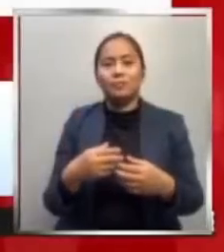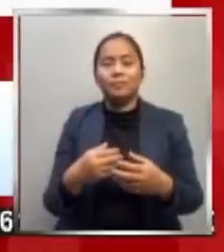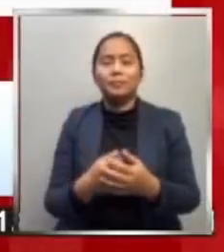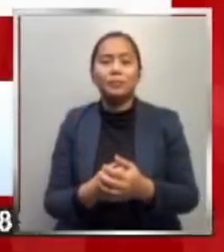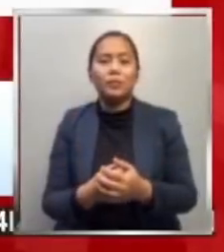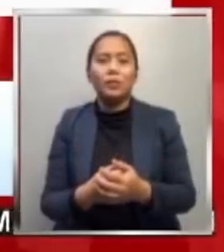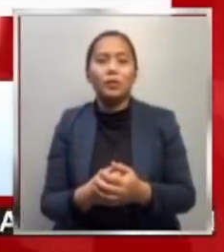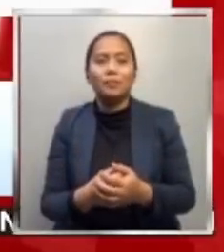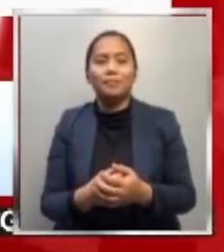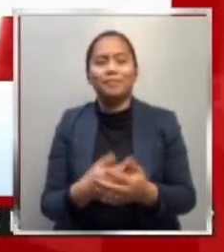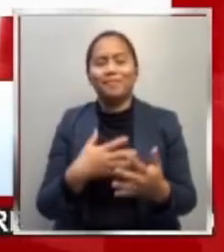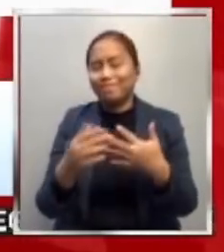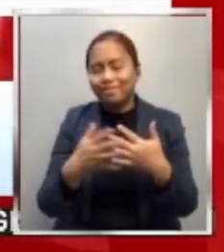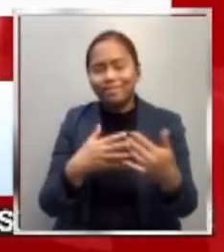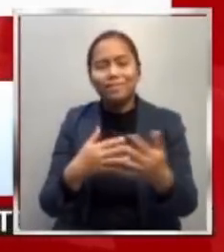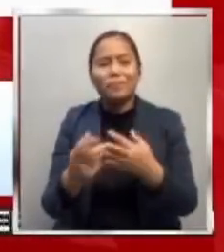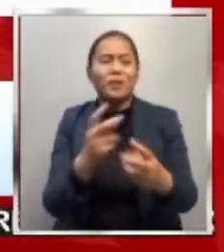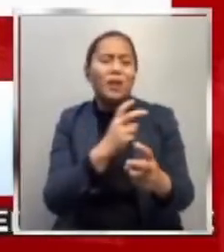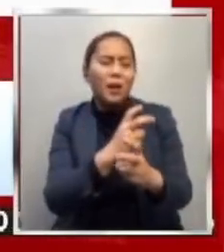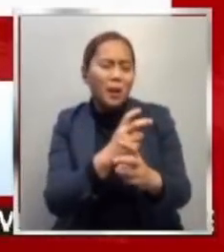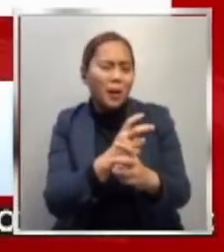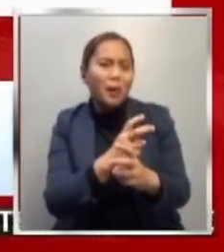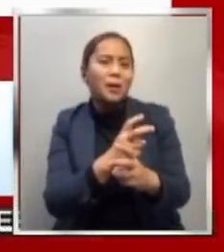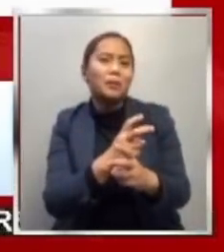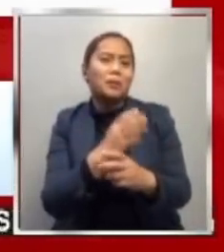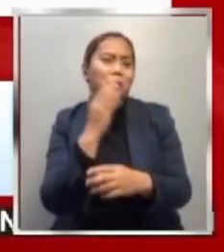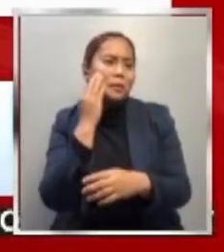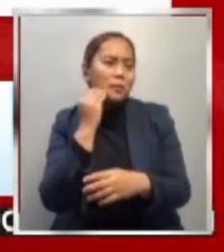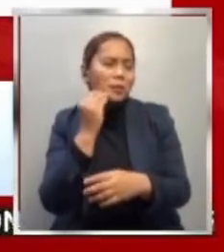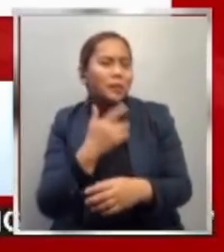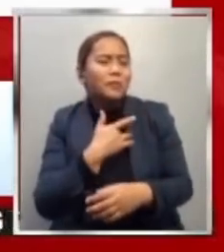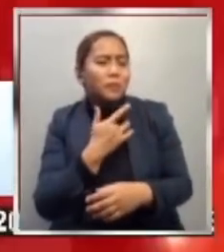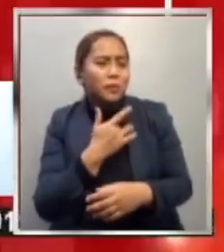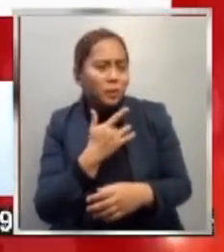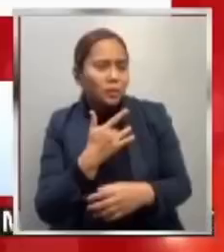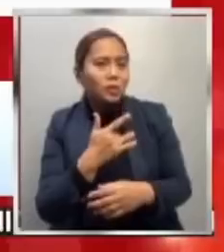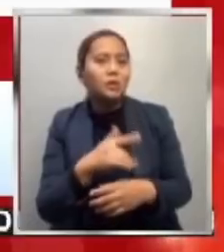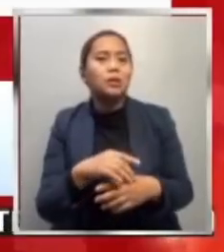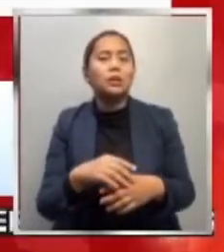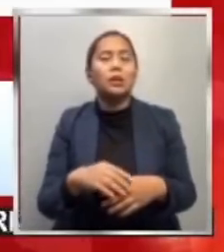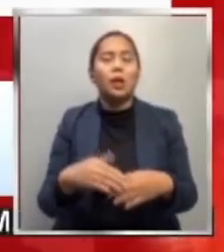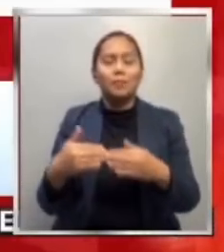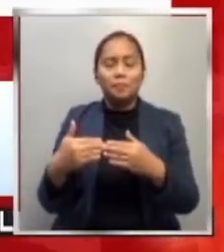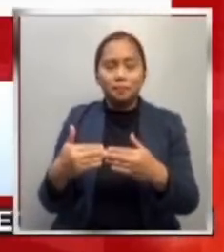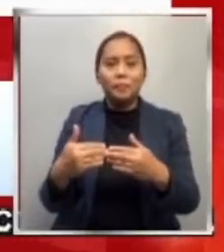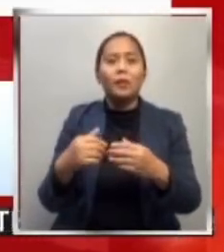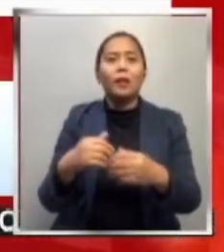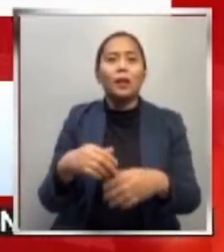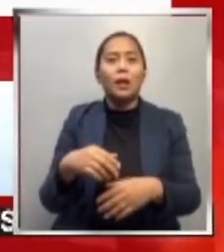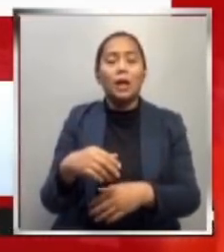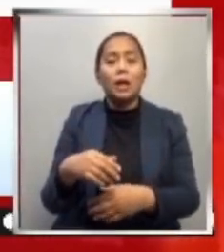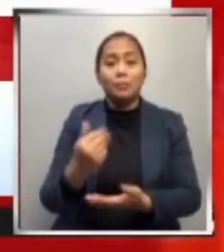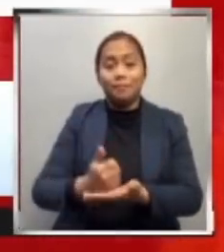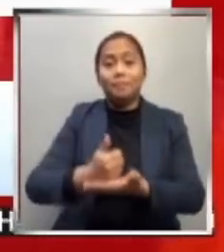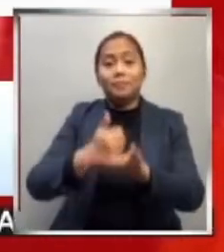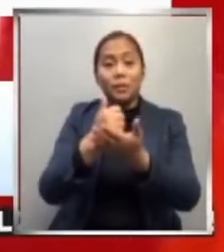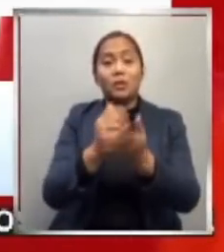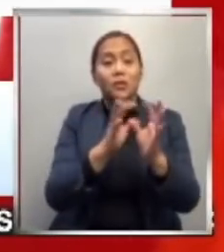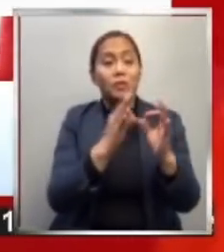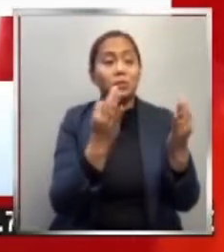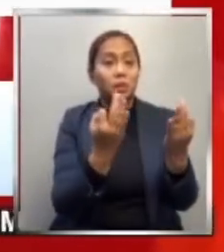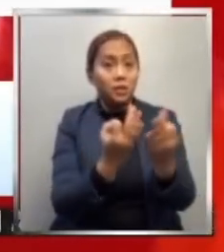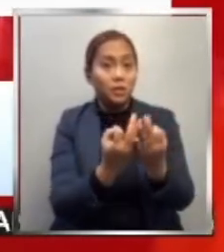niyang bumoto dahil nga daw makakatulong ito sa kanya at sa kanyang pamilya. Meron din tayong nakausap na senior citizen kanina na